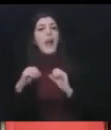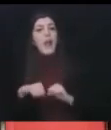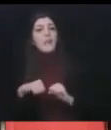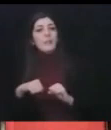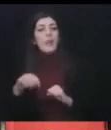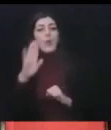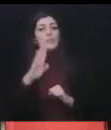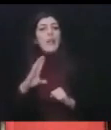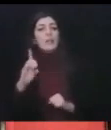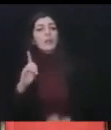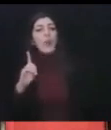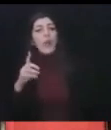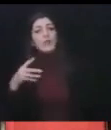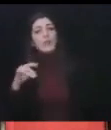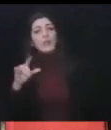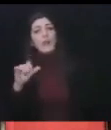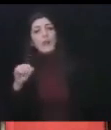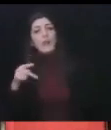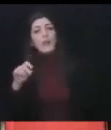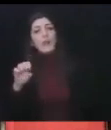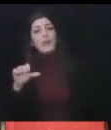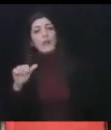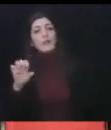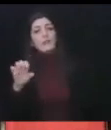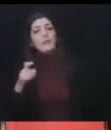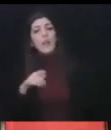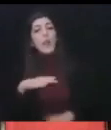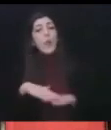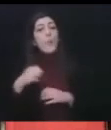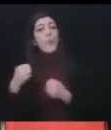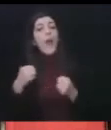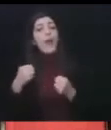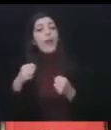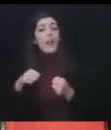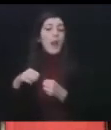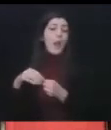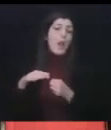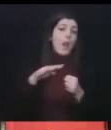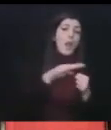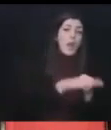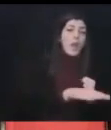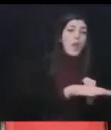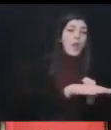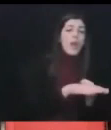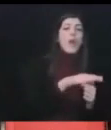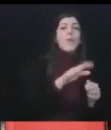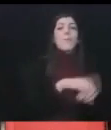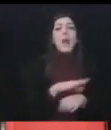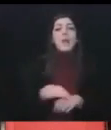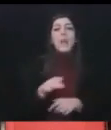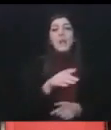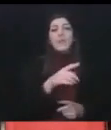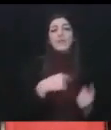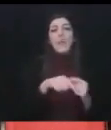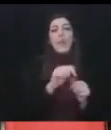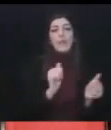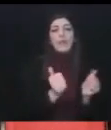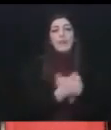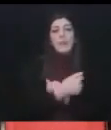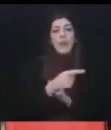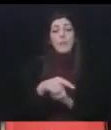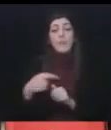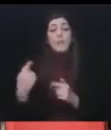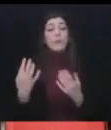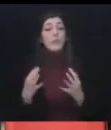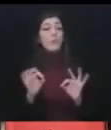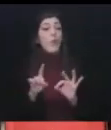Donato Milanese utilizzano la macchina da casa fino ai parcheggi di interscambio e quindi chiedono